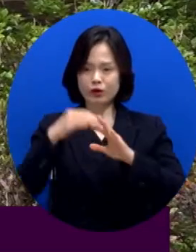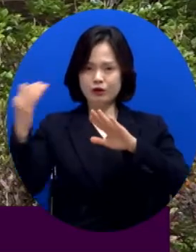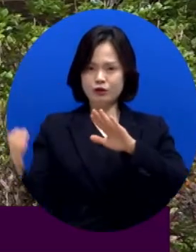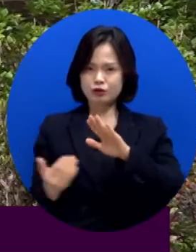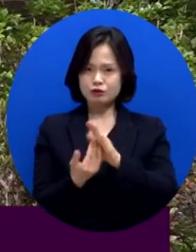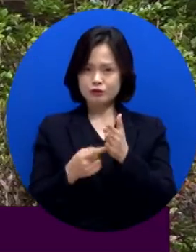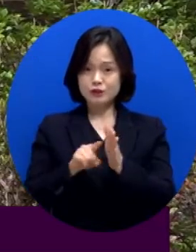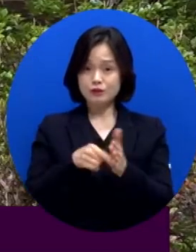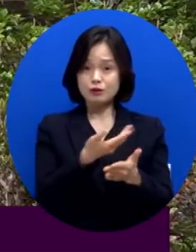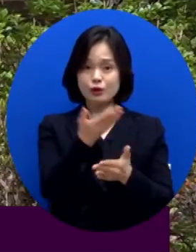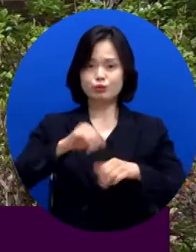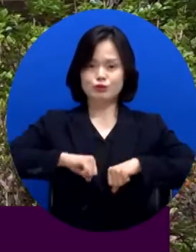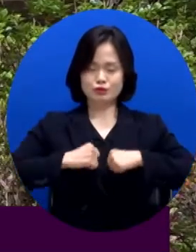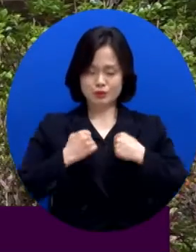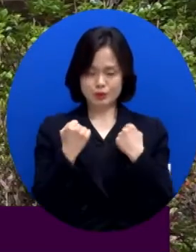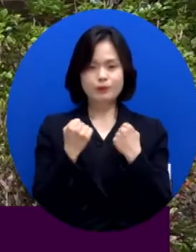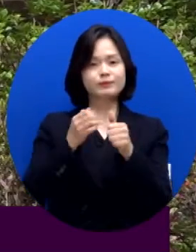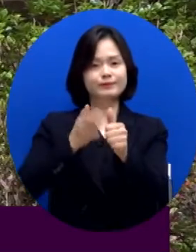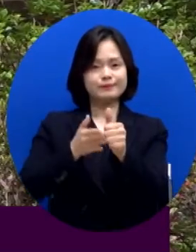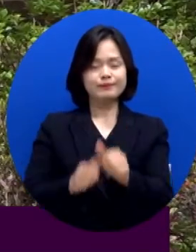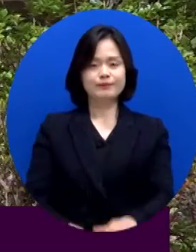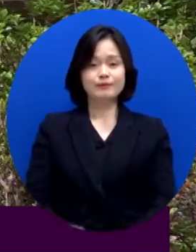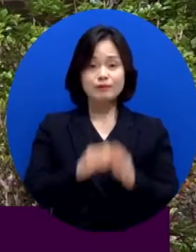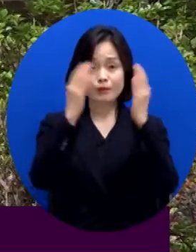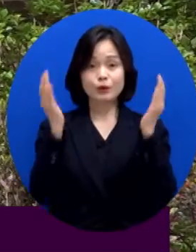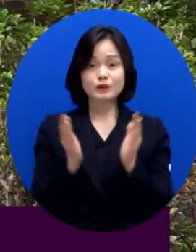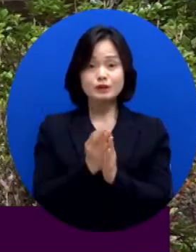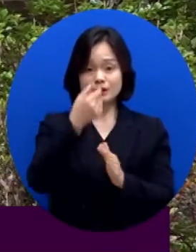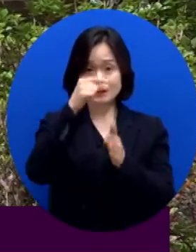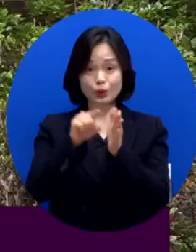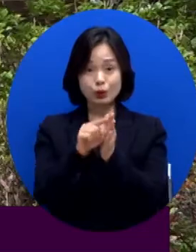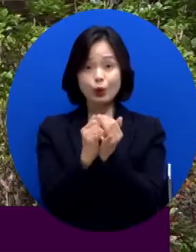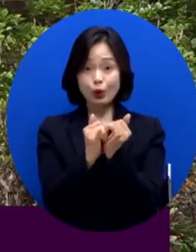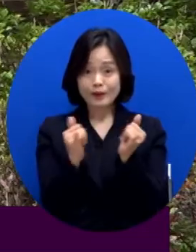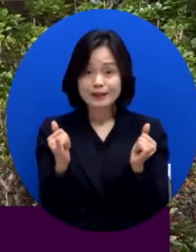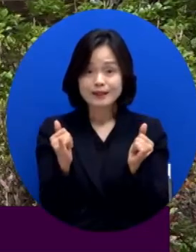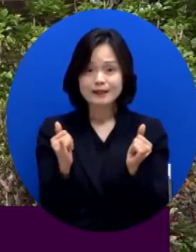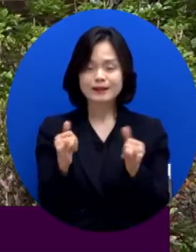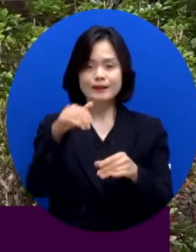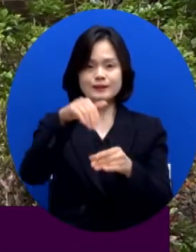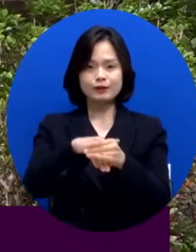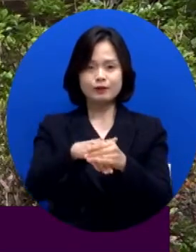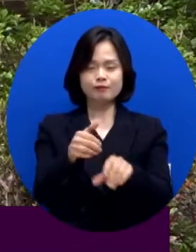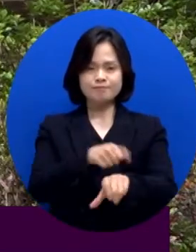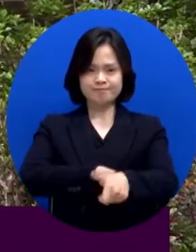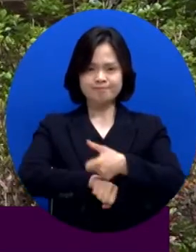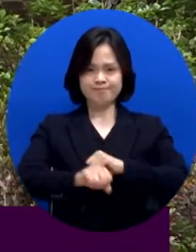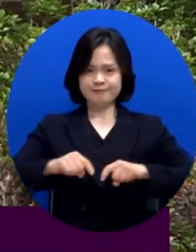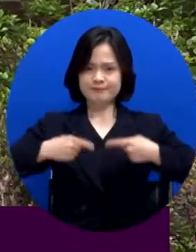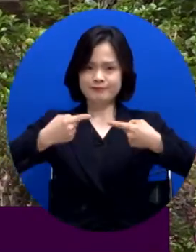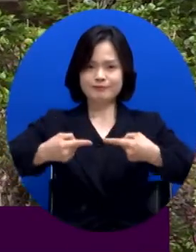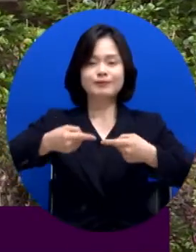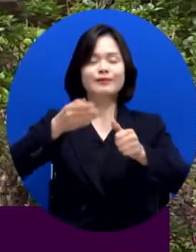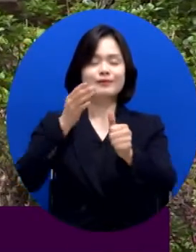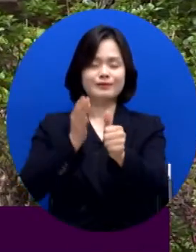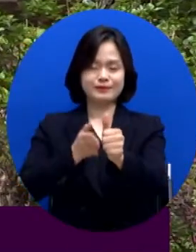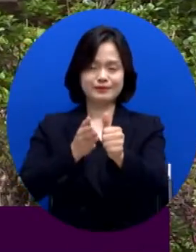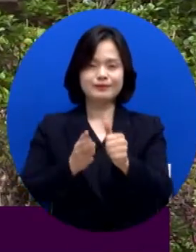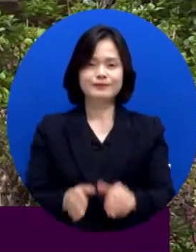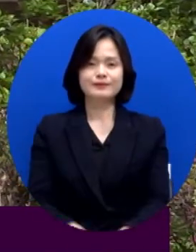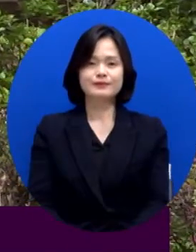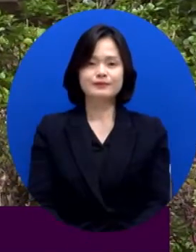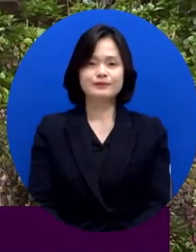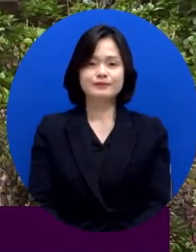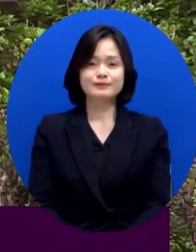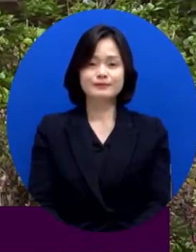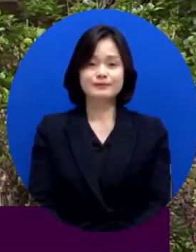할 것입니다. 모든 기독교인들이 적극적으로 투표에 임해주시기를 간절한 마음으로 바랍니다.